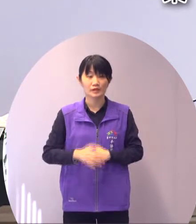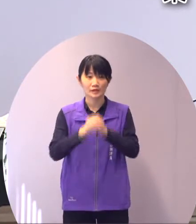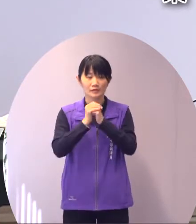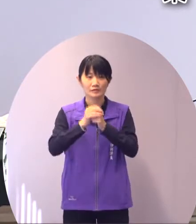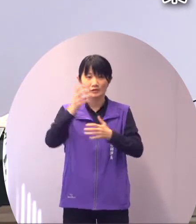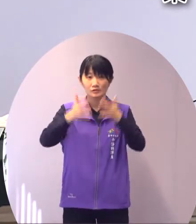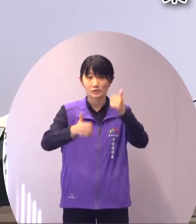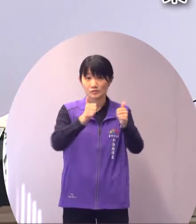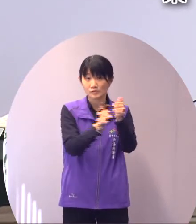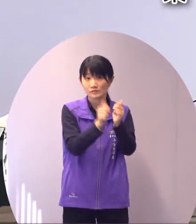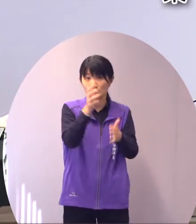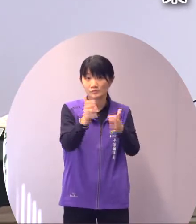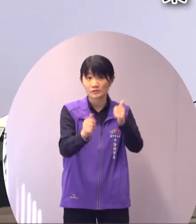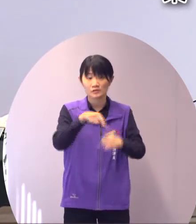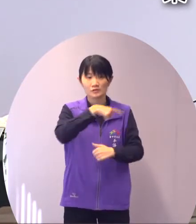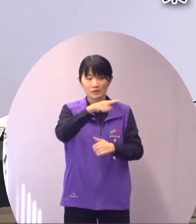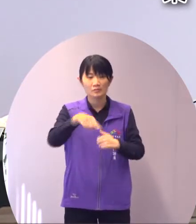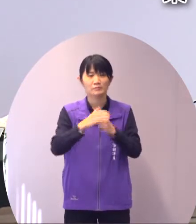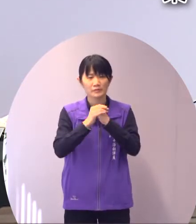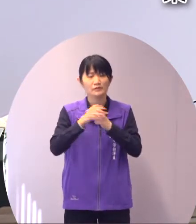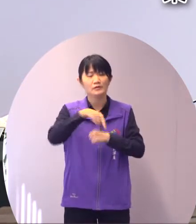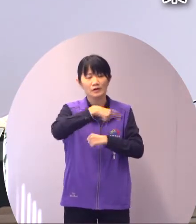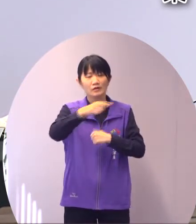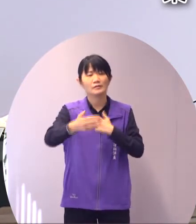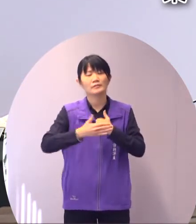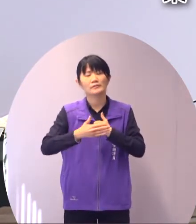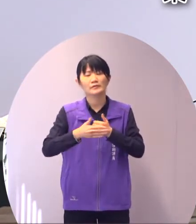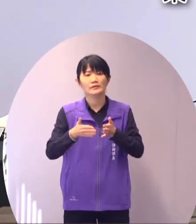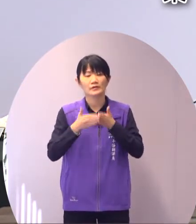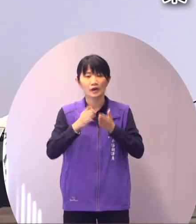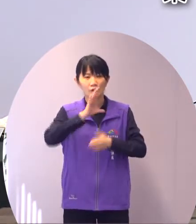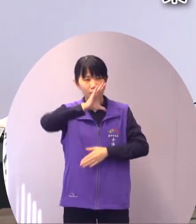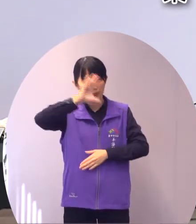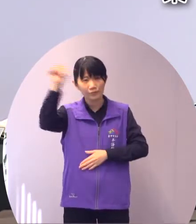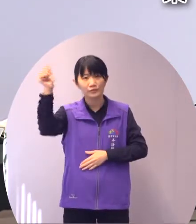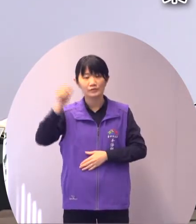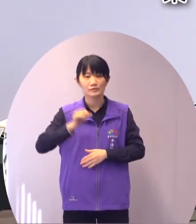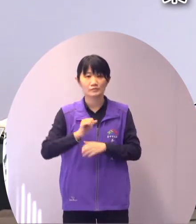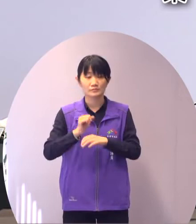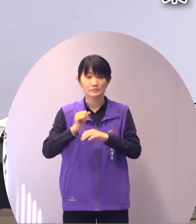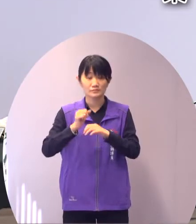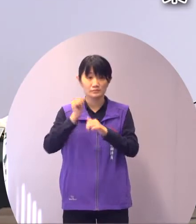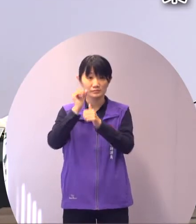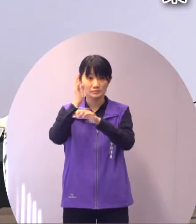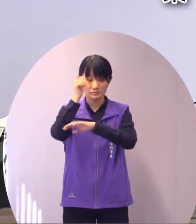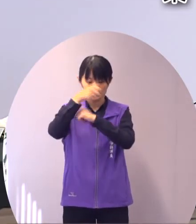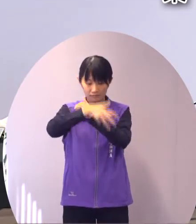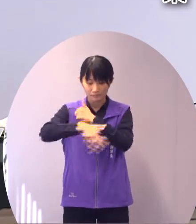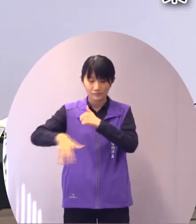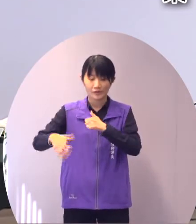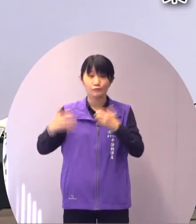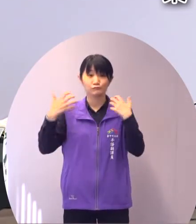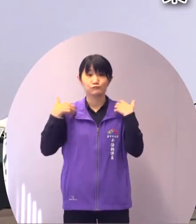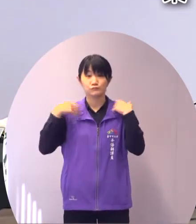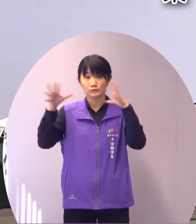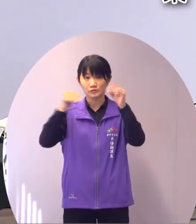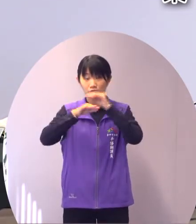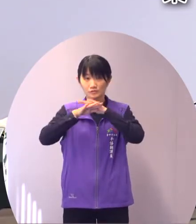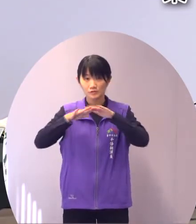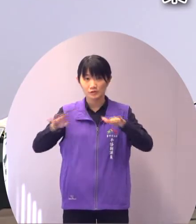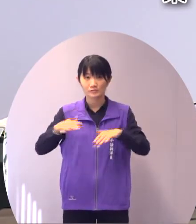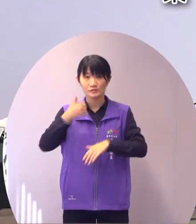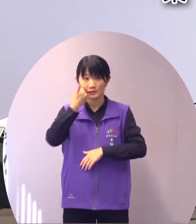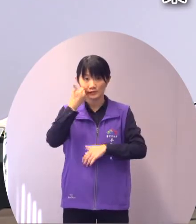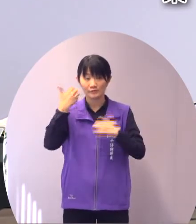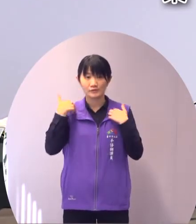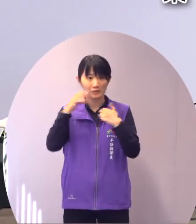副首长都在这边出席，回去要提醒负责治安的同仁或所有的同仁，尤其是新进人员。因